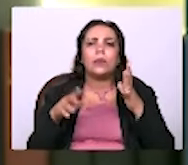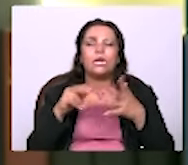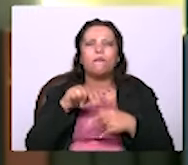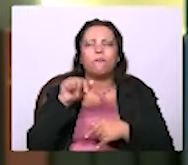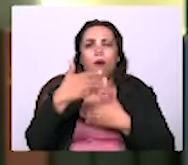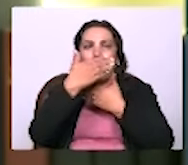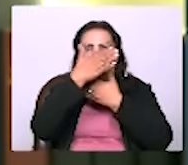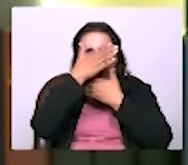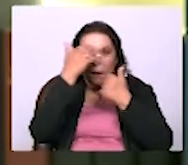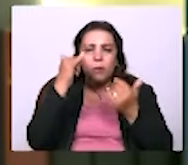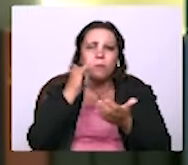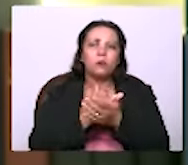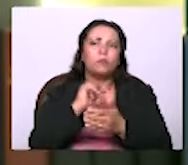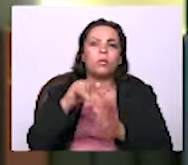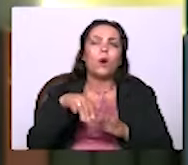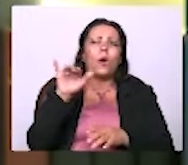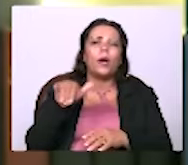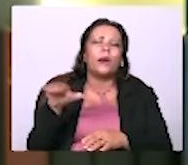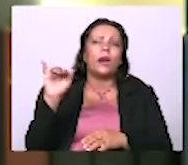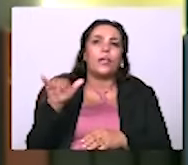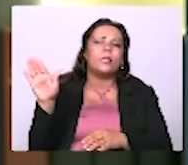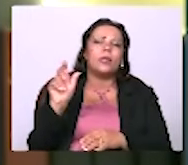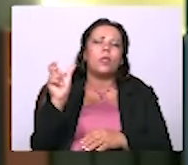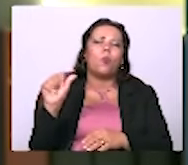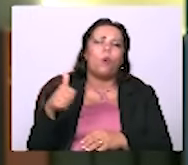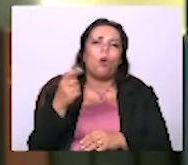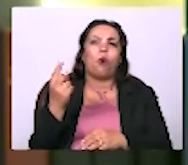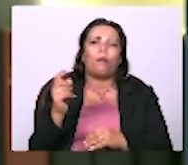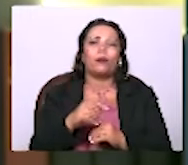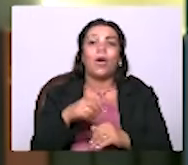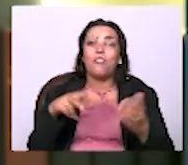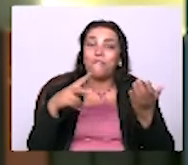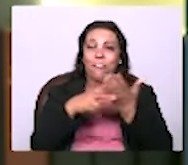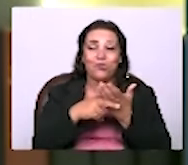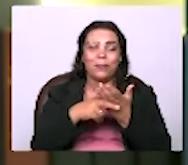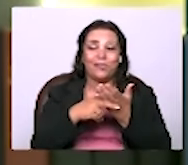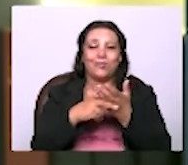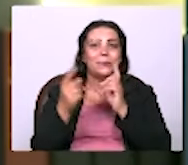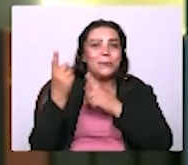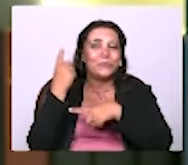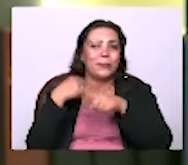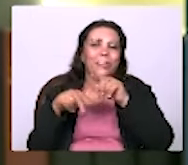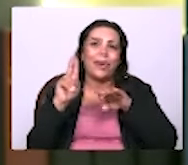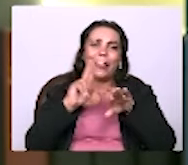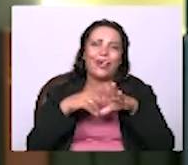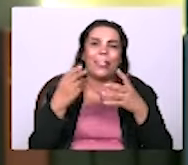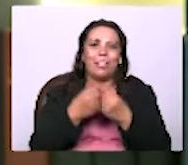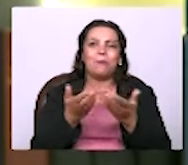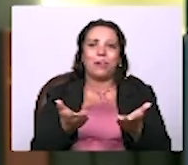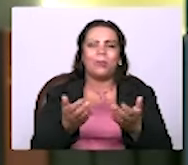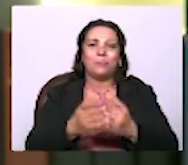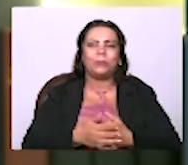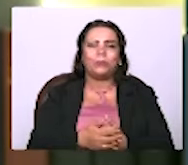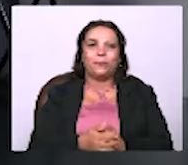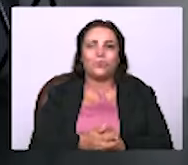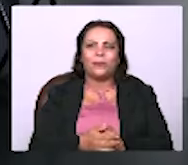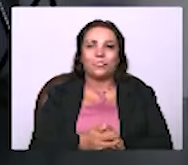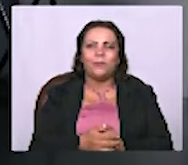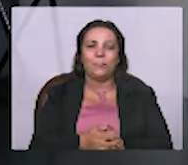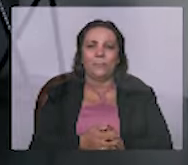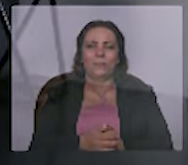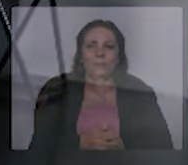حماس وقادتها يحيى السنوار نخرج لفاصل ونعود لاستئناف فقرات هذه الحلقه